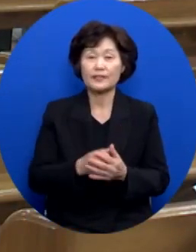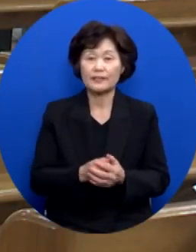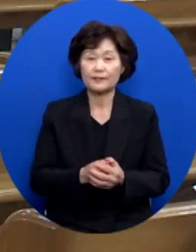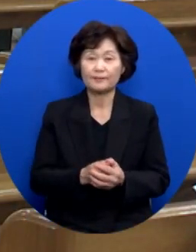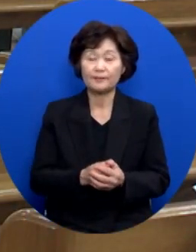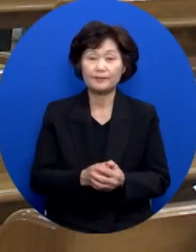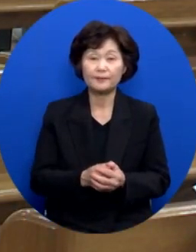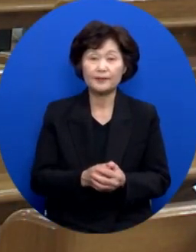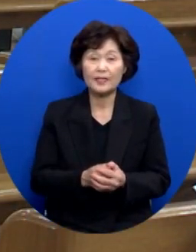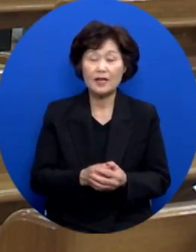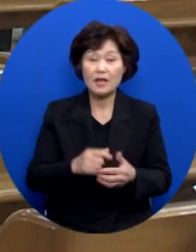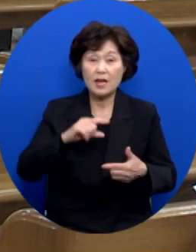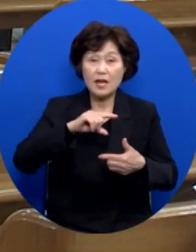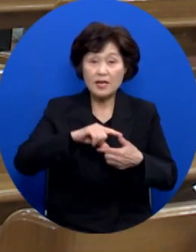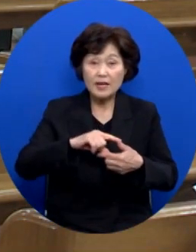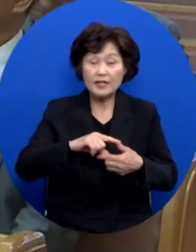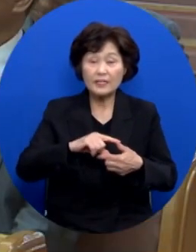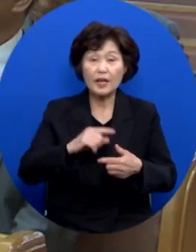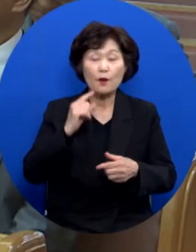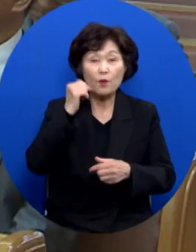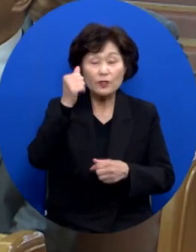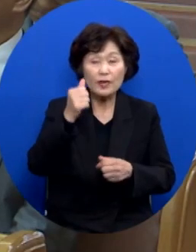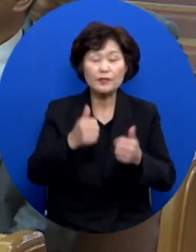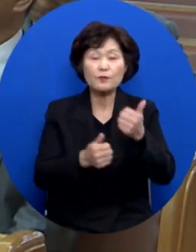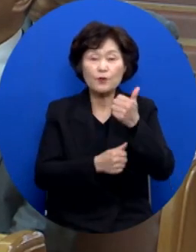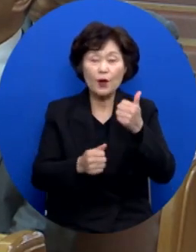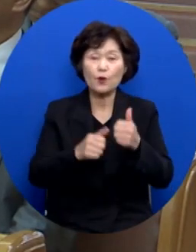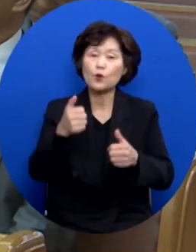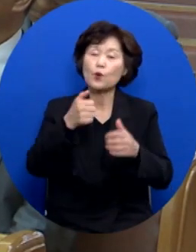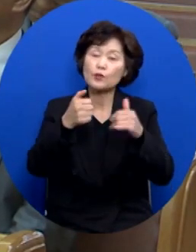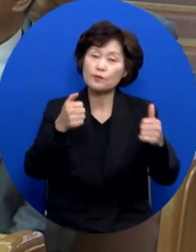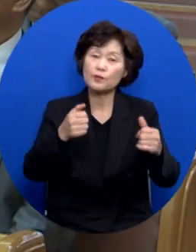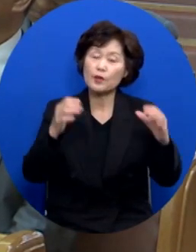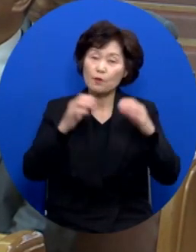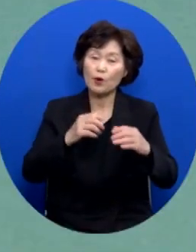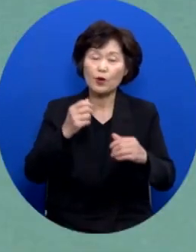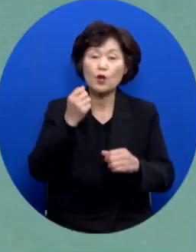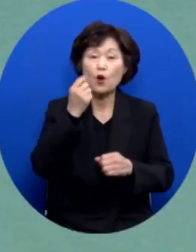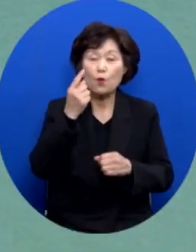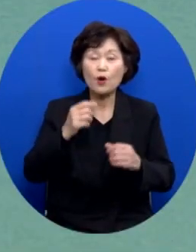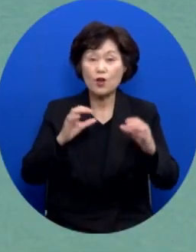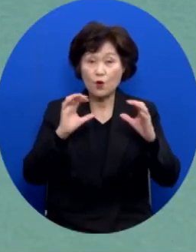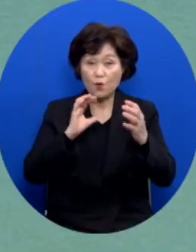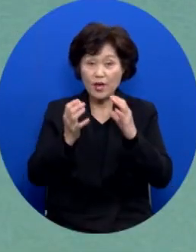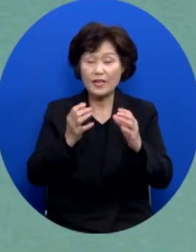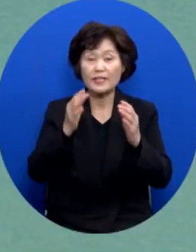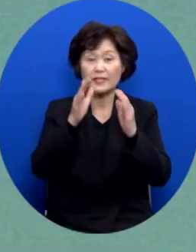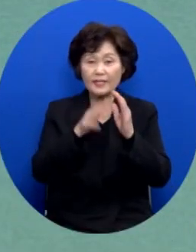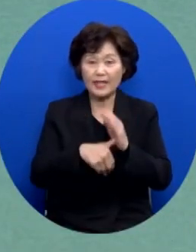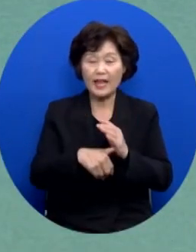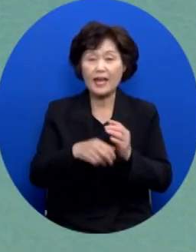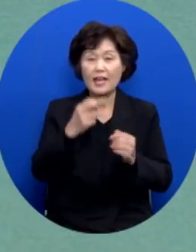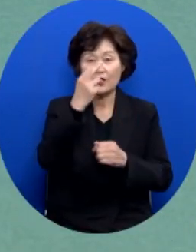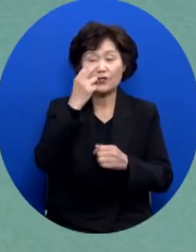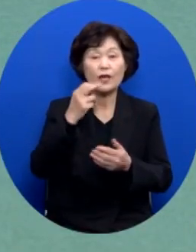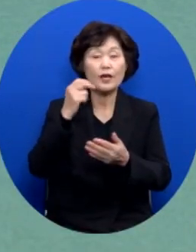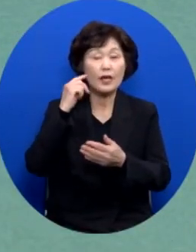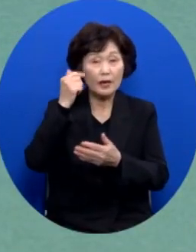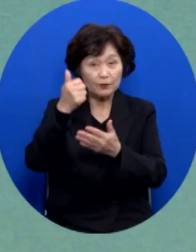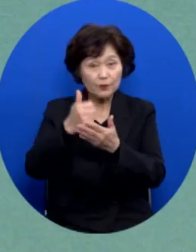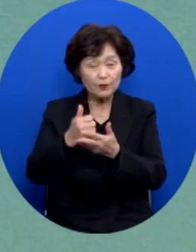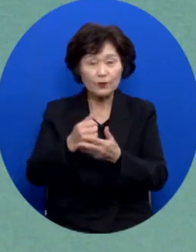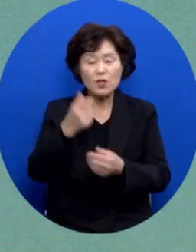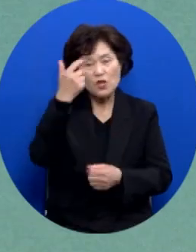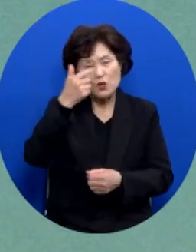개최했습니다 경남 목양의 회원 50여명이 참석한 원래 회에서 말씀을 전한 회장 최원 감독은 영혼이